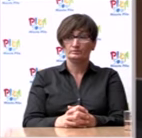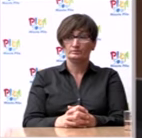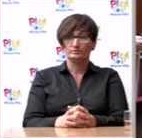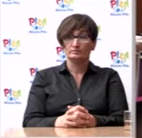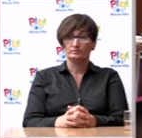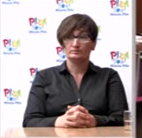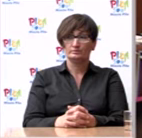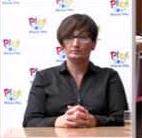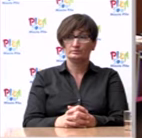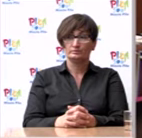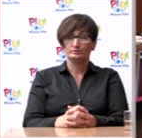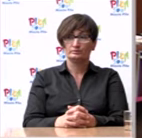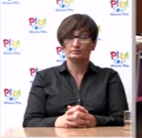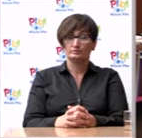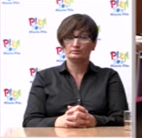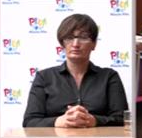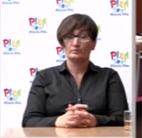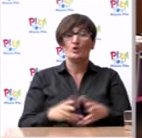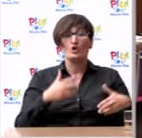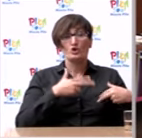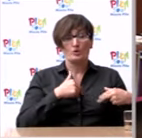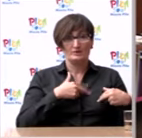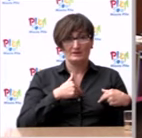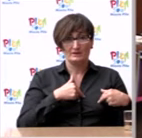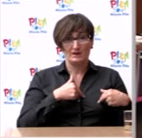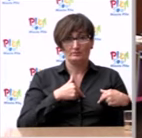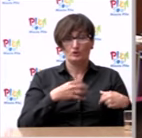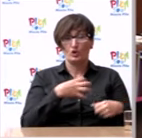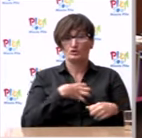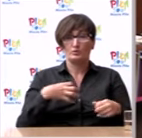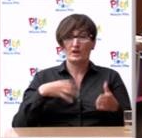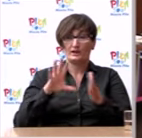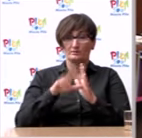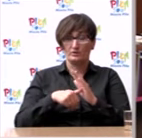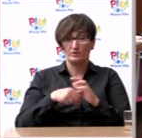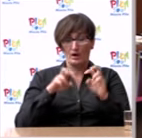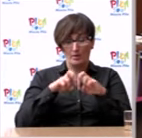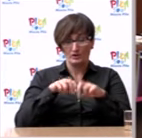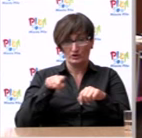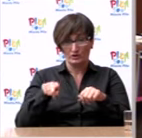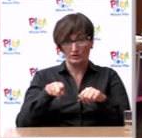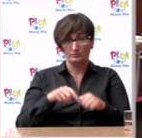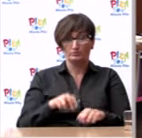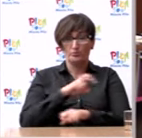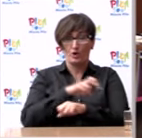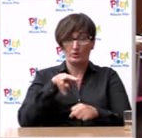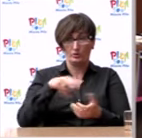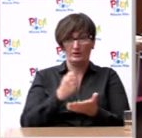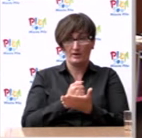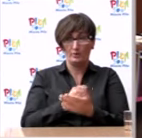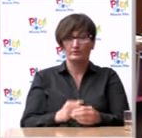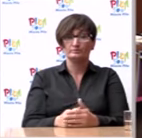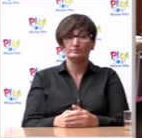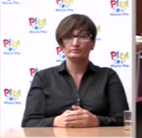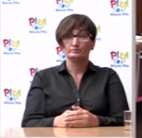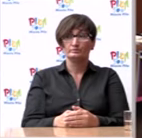Panie Przewodniczący, Wysoka Rado, Komisja Gospodarki Miejskiej, analizując ten projekt uchwały, uznała,